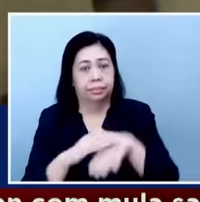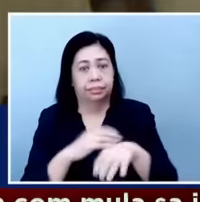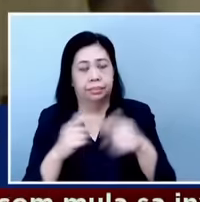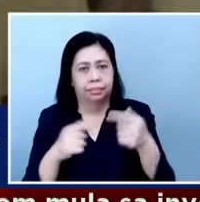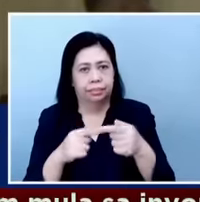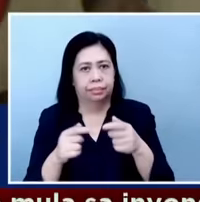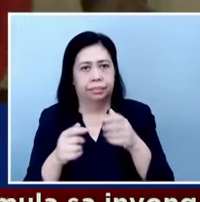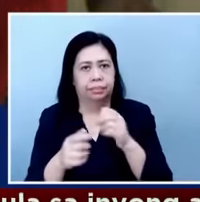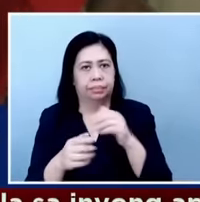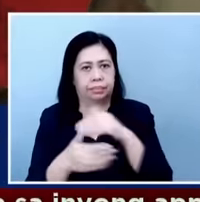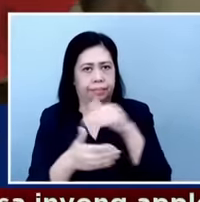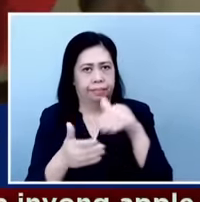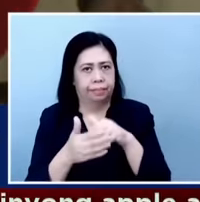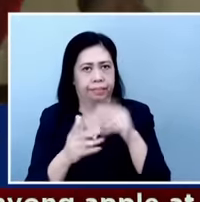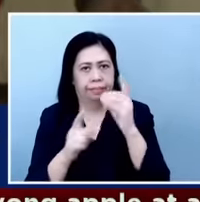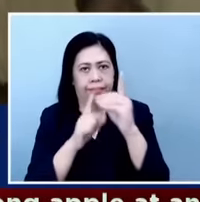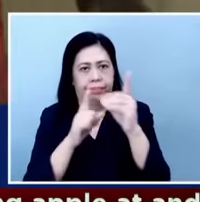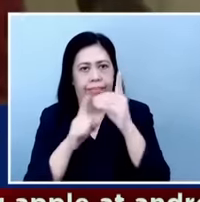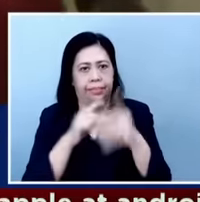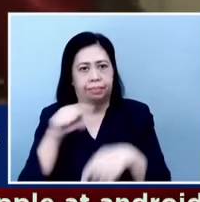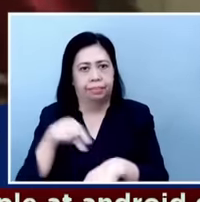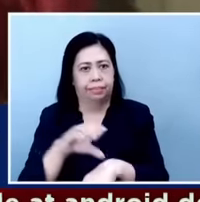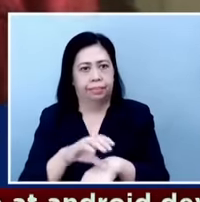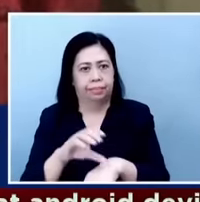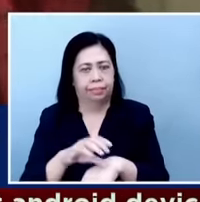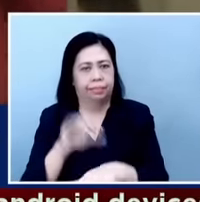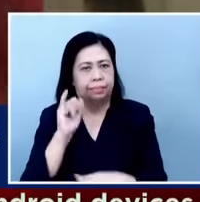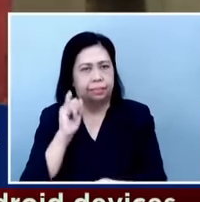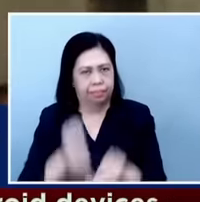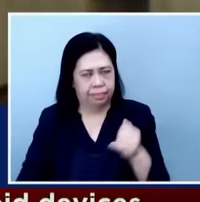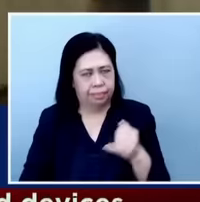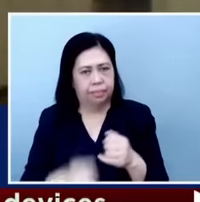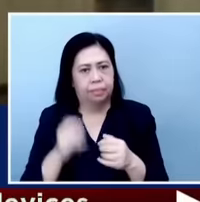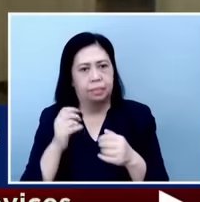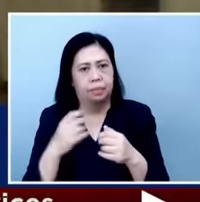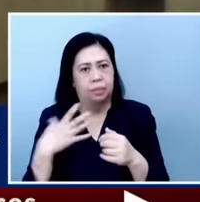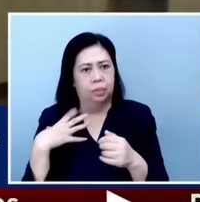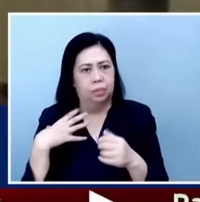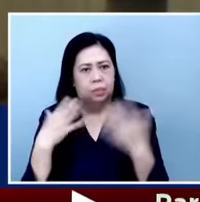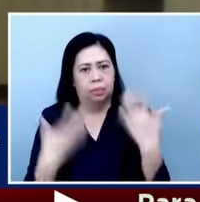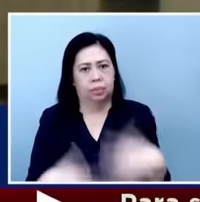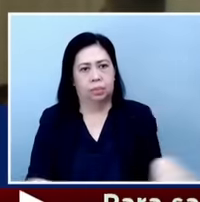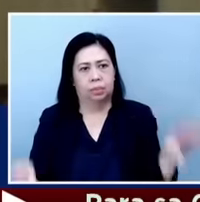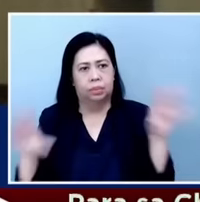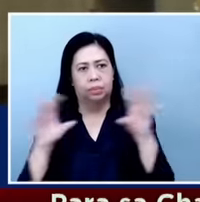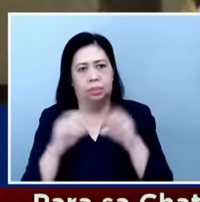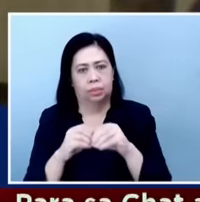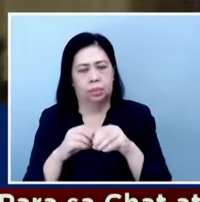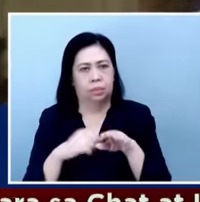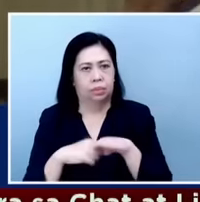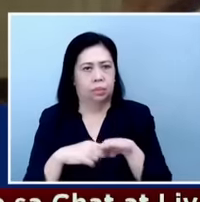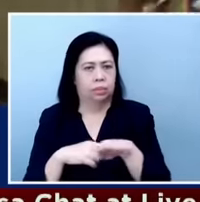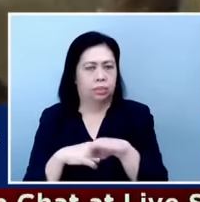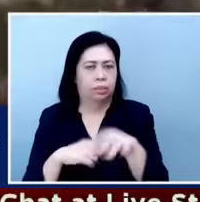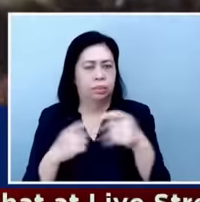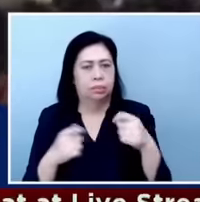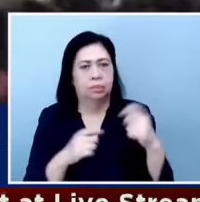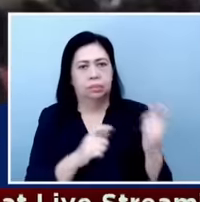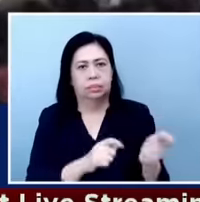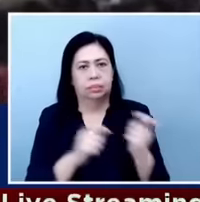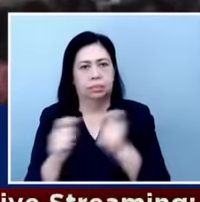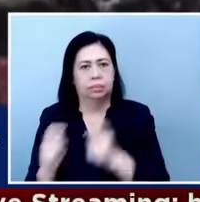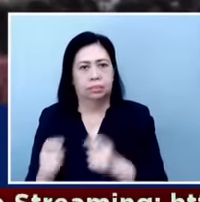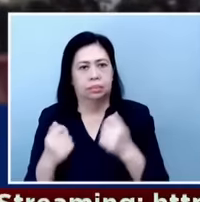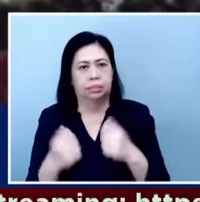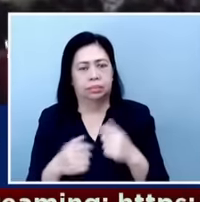door ng Quiapo Church. Yun na lang ho ang hinihintay para matapos na itong translasyon ngayong taong ito